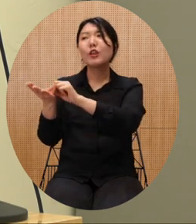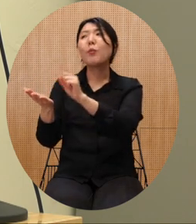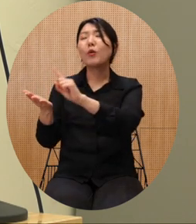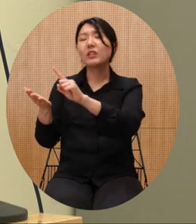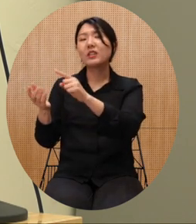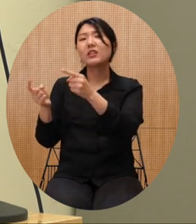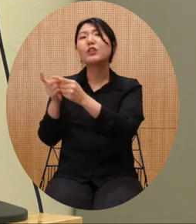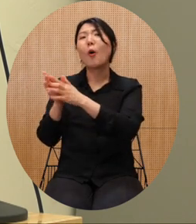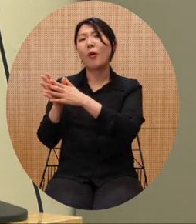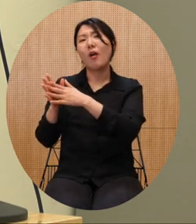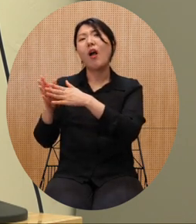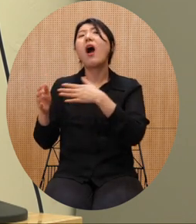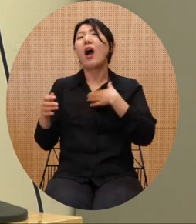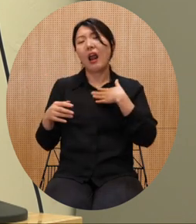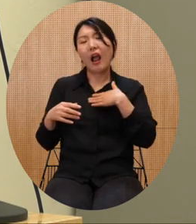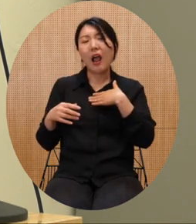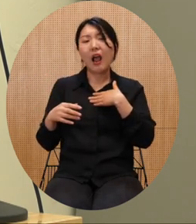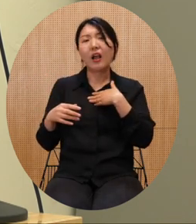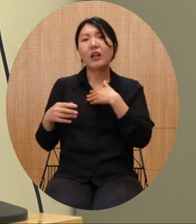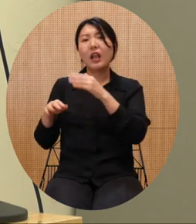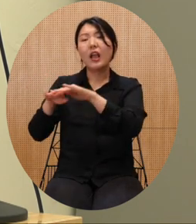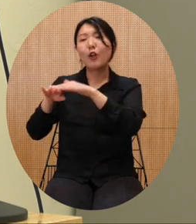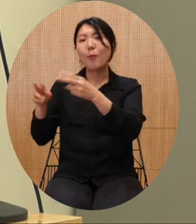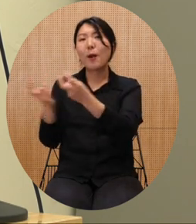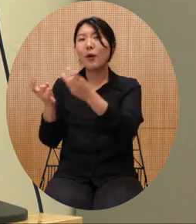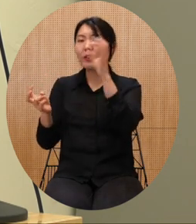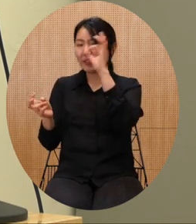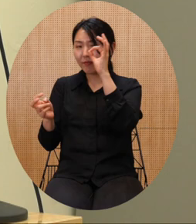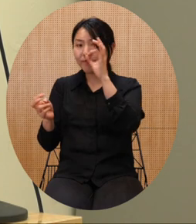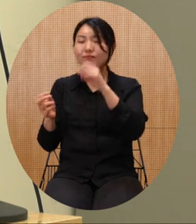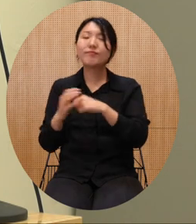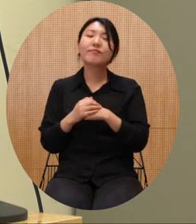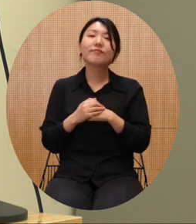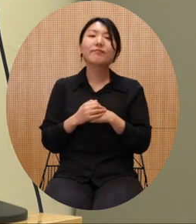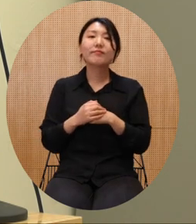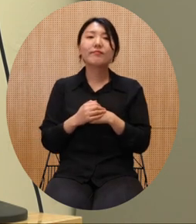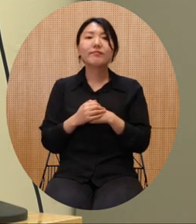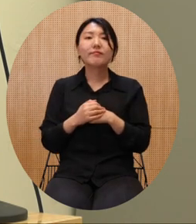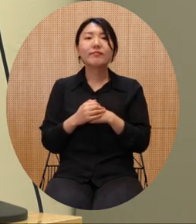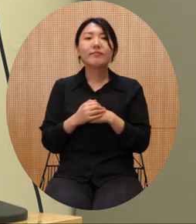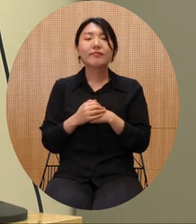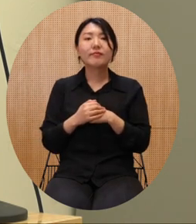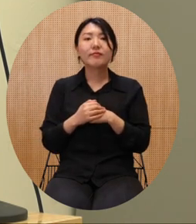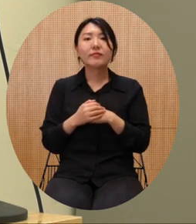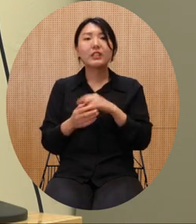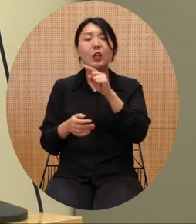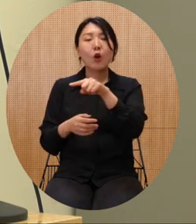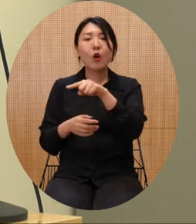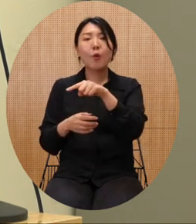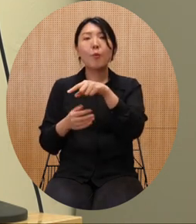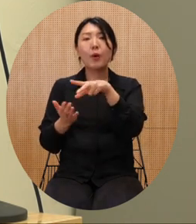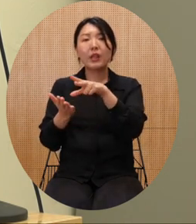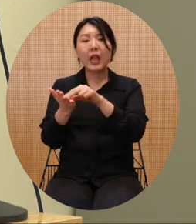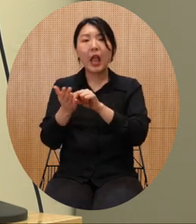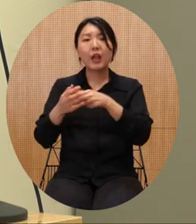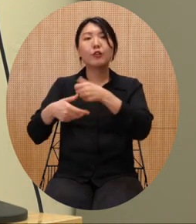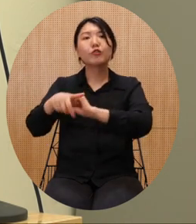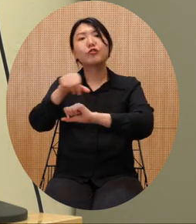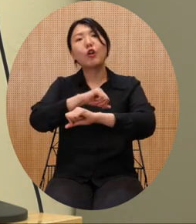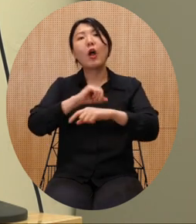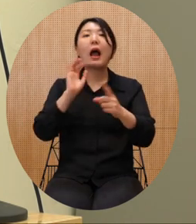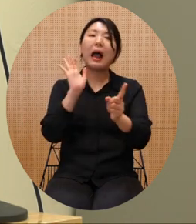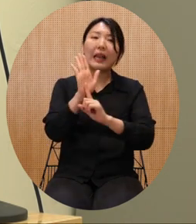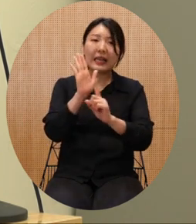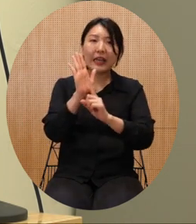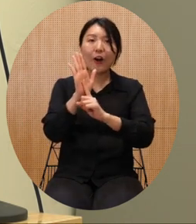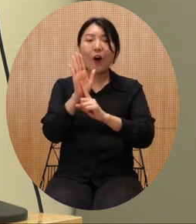알 수 있거든요. 그러면 우리는 해결책을 고민하게 됩니다. 그런 점에서 이걸 이 문제를 적극적으로